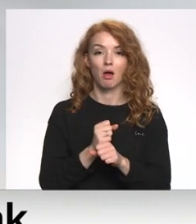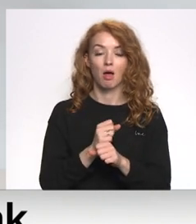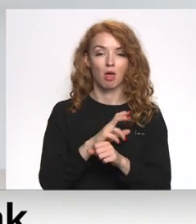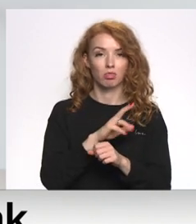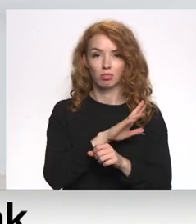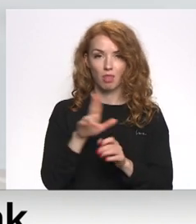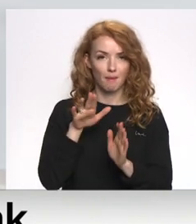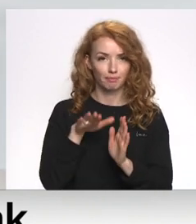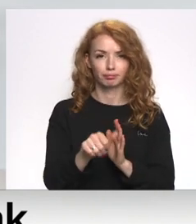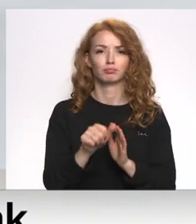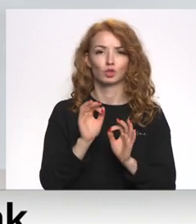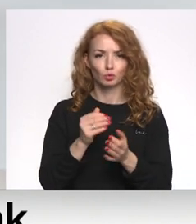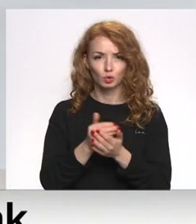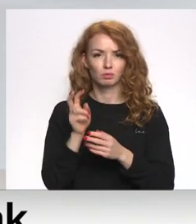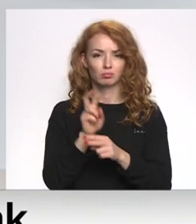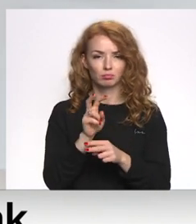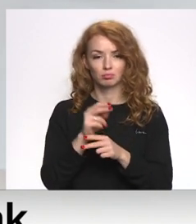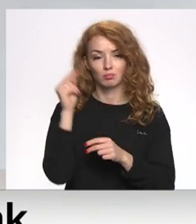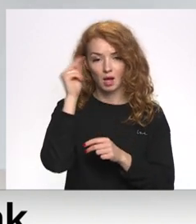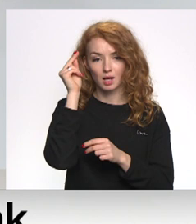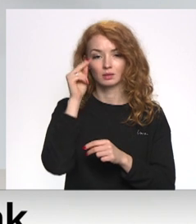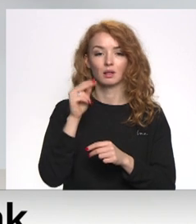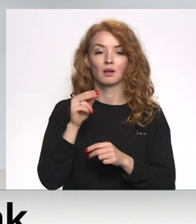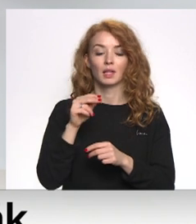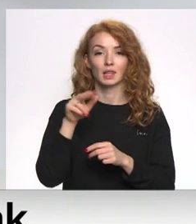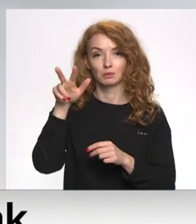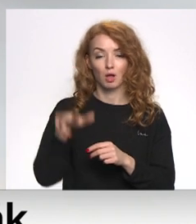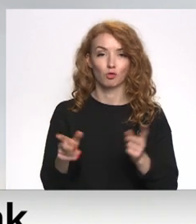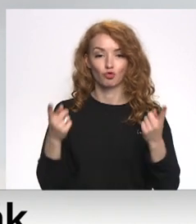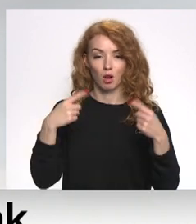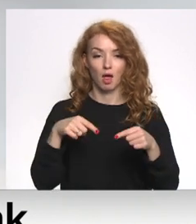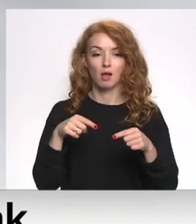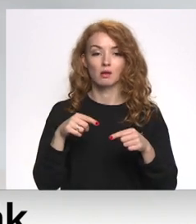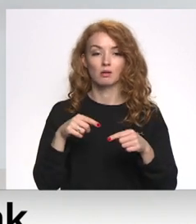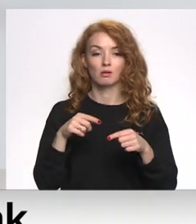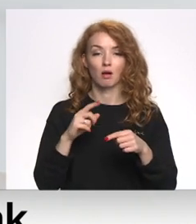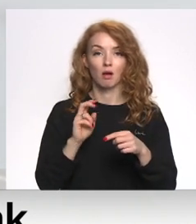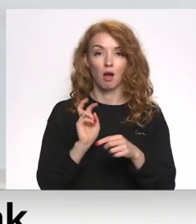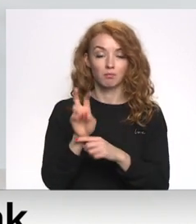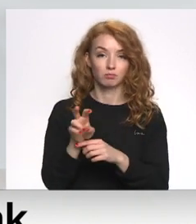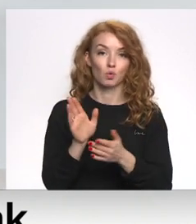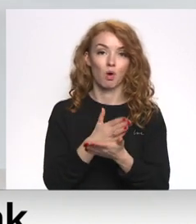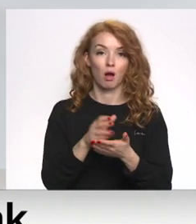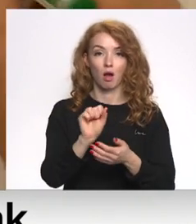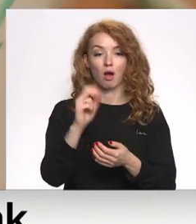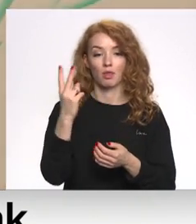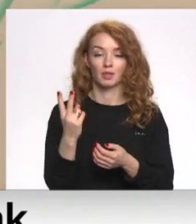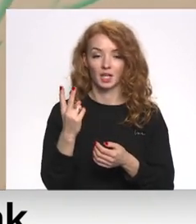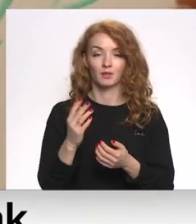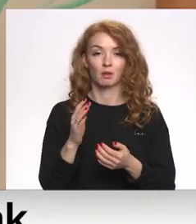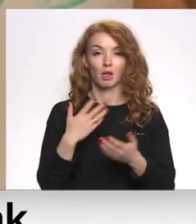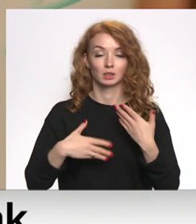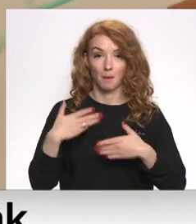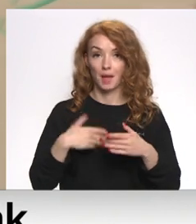neizlaiš, mācās, vispār triju mēnešu laikā aiziet un nokārto uz A2 paši. Jāpiemin,